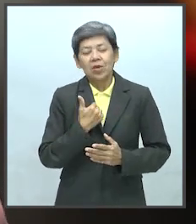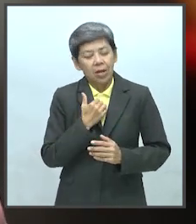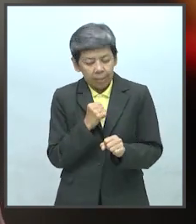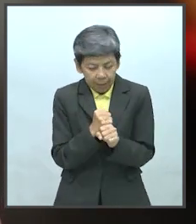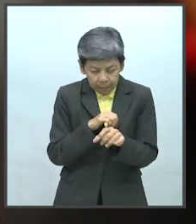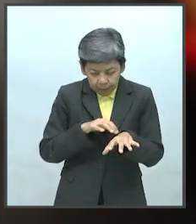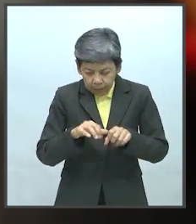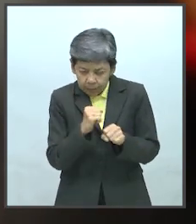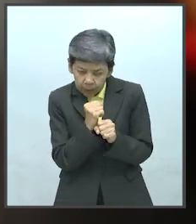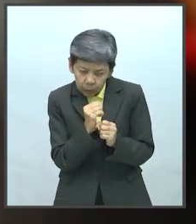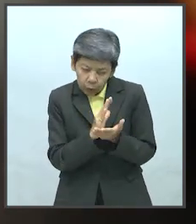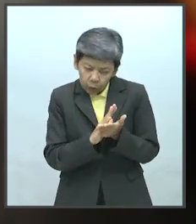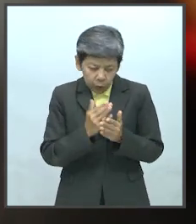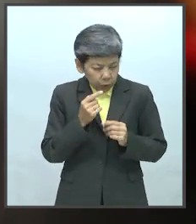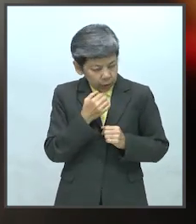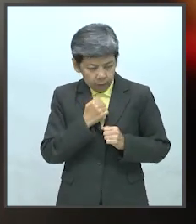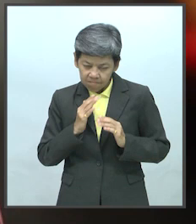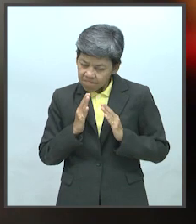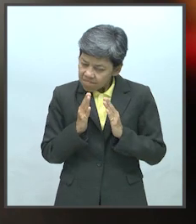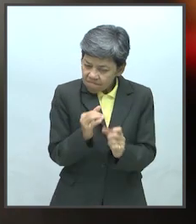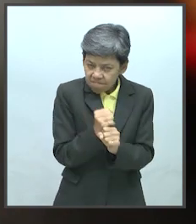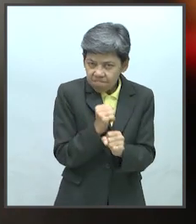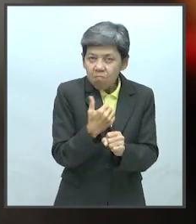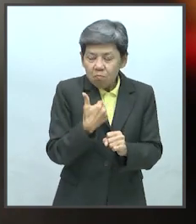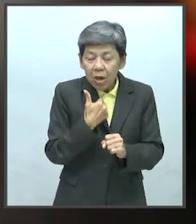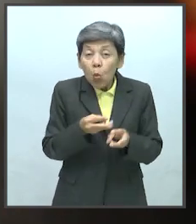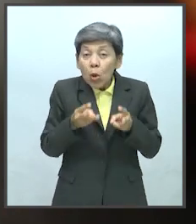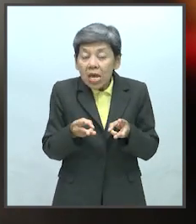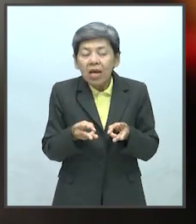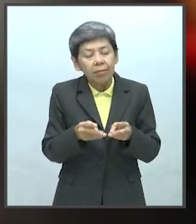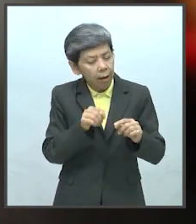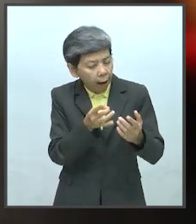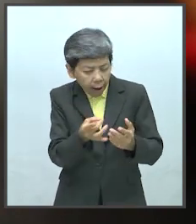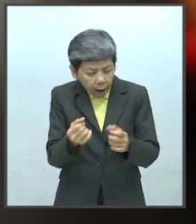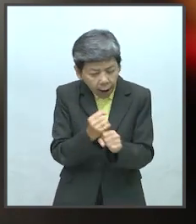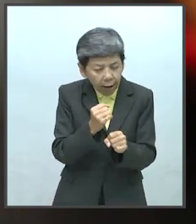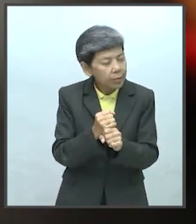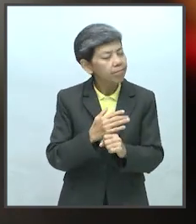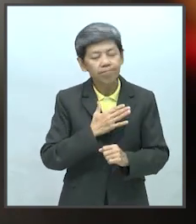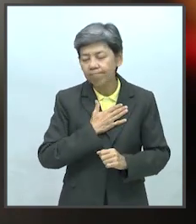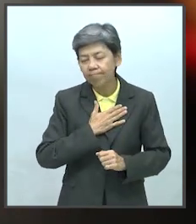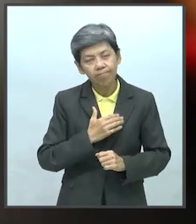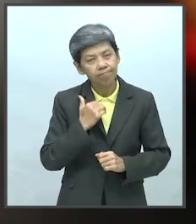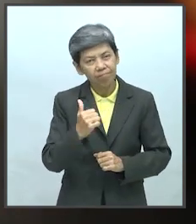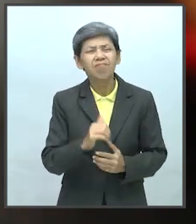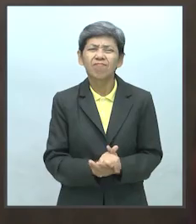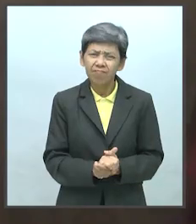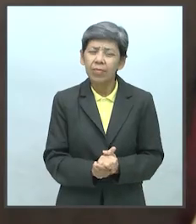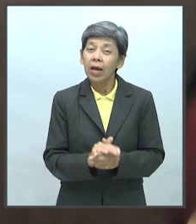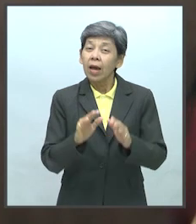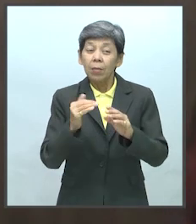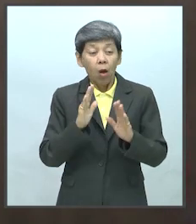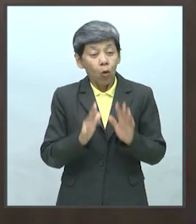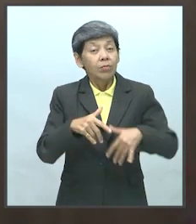ประกอบด้วยความปราณีตพิถีพิถันนะครับดังนั้นวิธีการใช้งานมันก็เลยมีมูลค่าแล้วก็มีคุณค่าตามไปด้วย